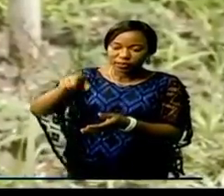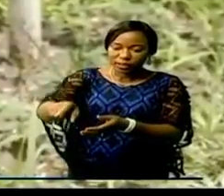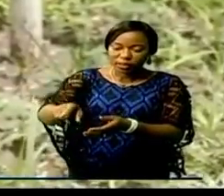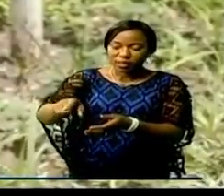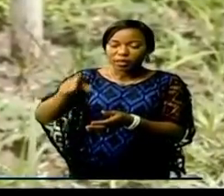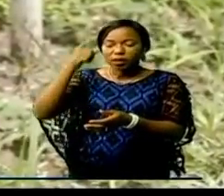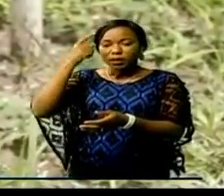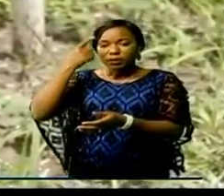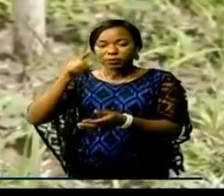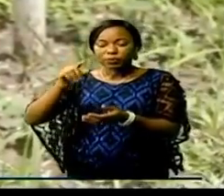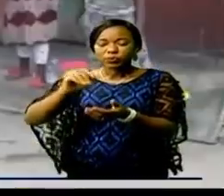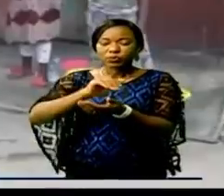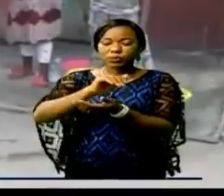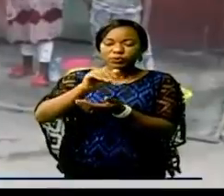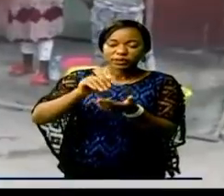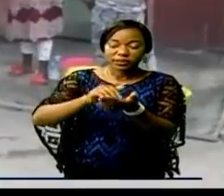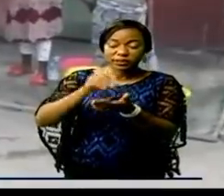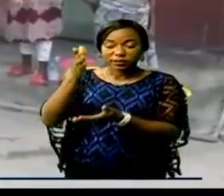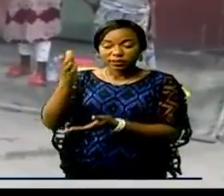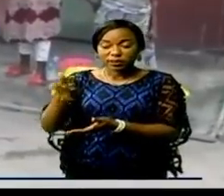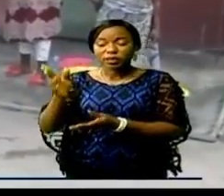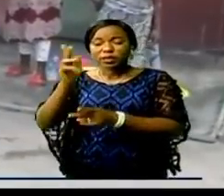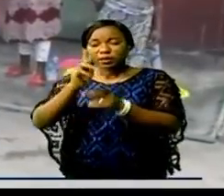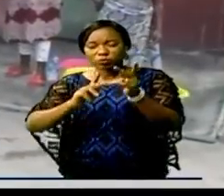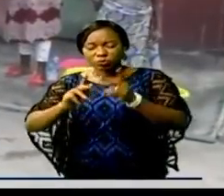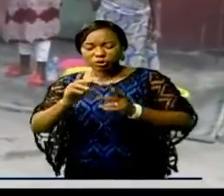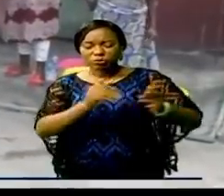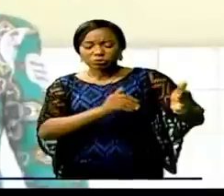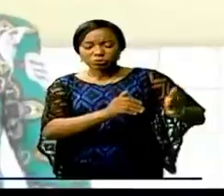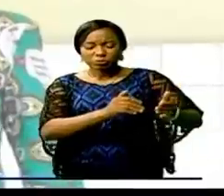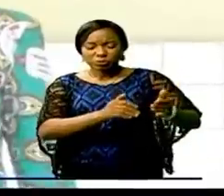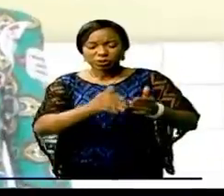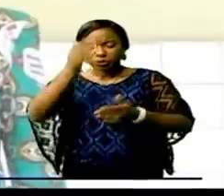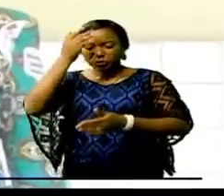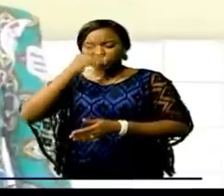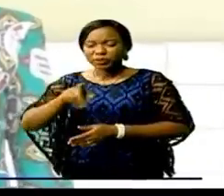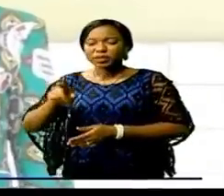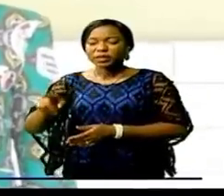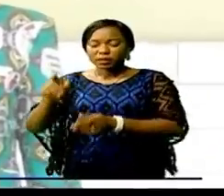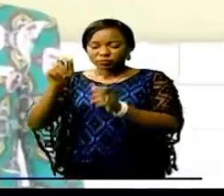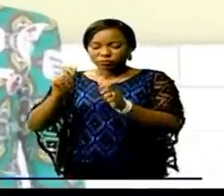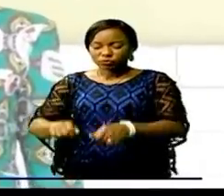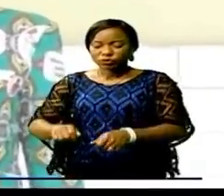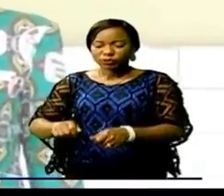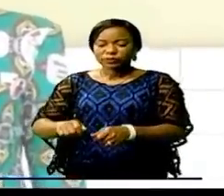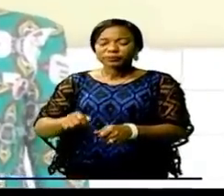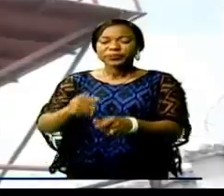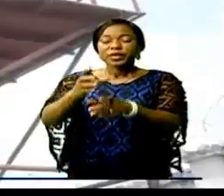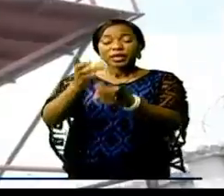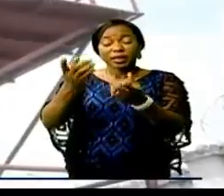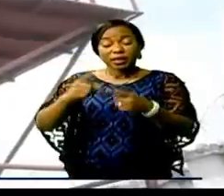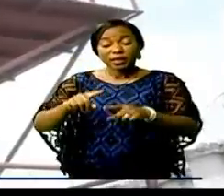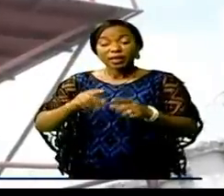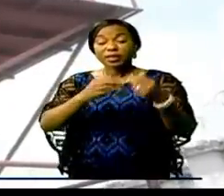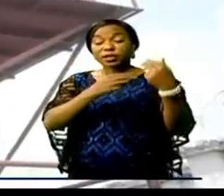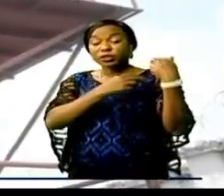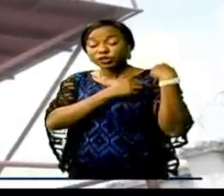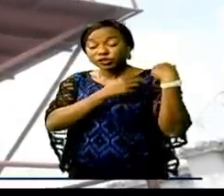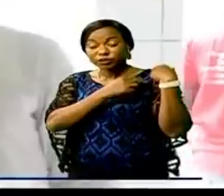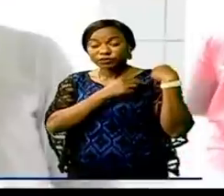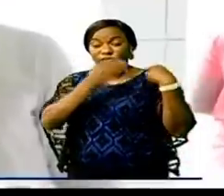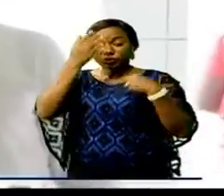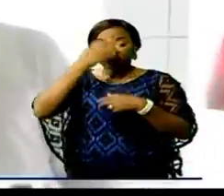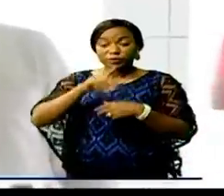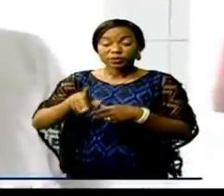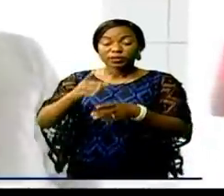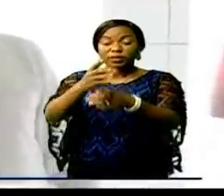le site, mais aussi la population environnante. Une acquisition saluée par le chef de bureau hygiène et salubrité de